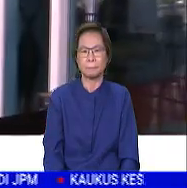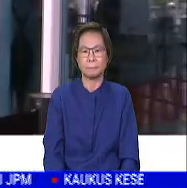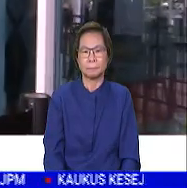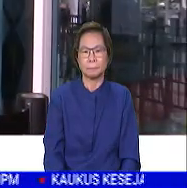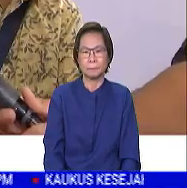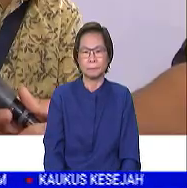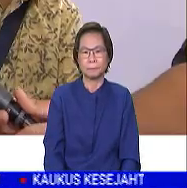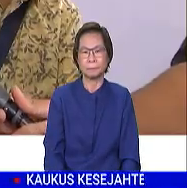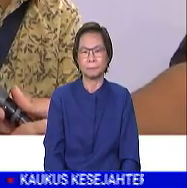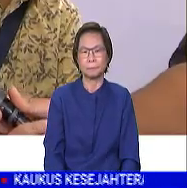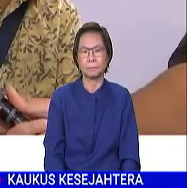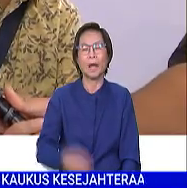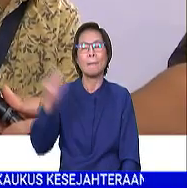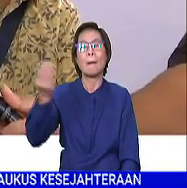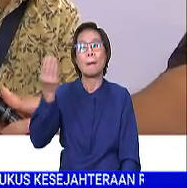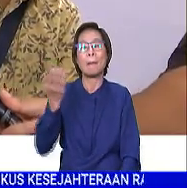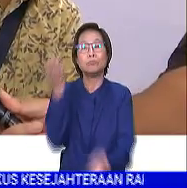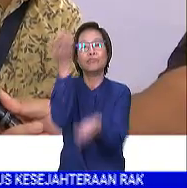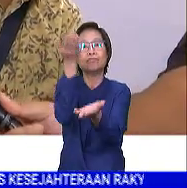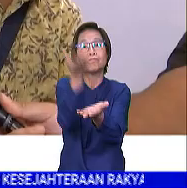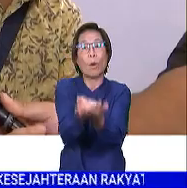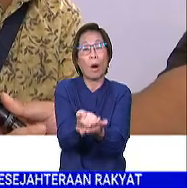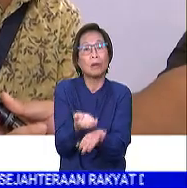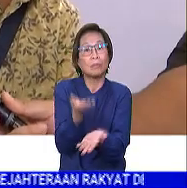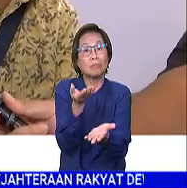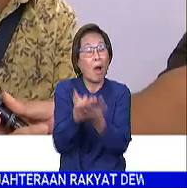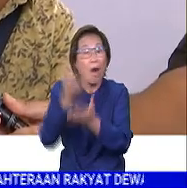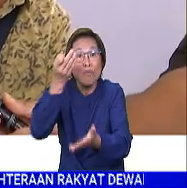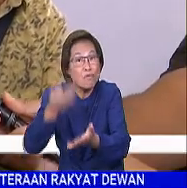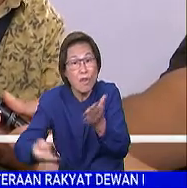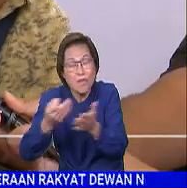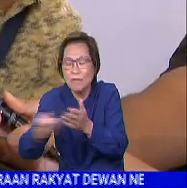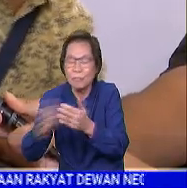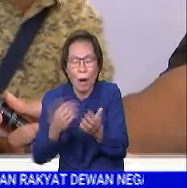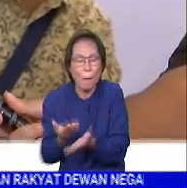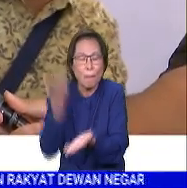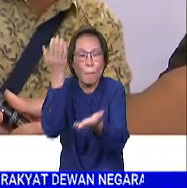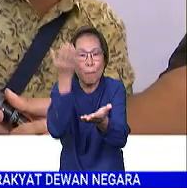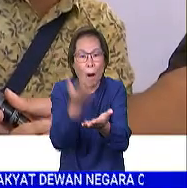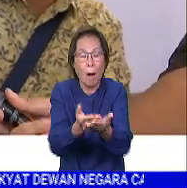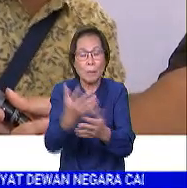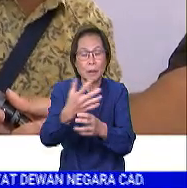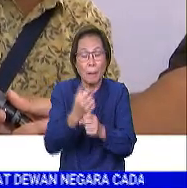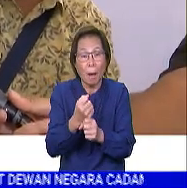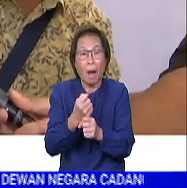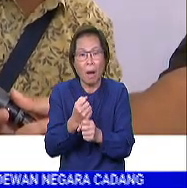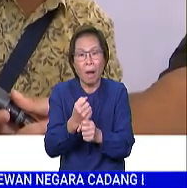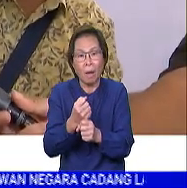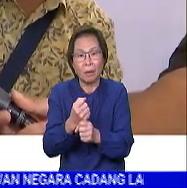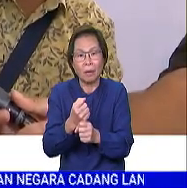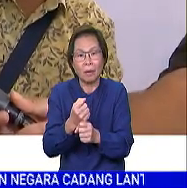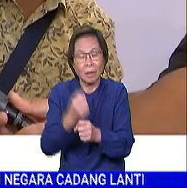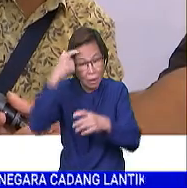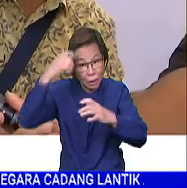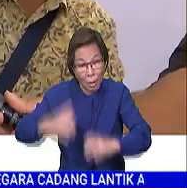hai hai Hai biasanya tawaran tuh diberikan berpadanan dengan keputusan yang dapat rasa